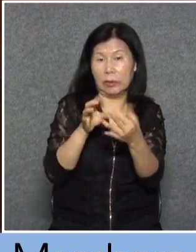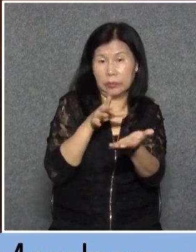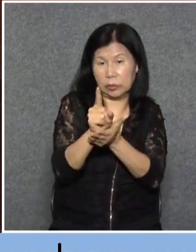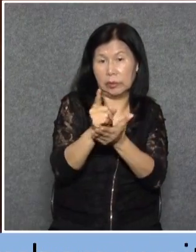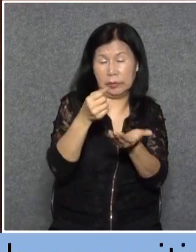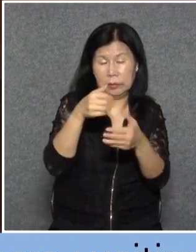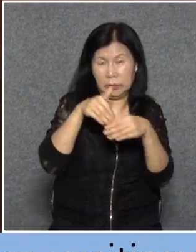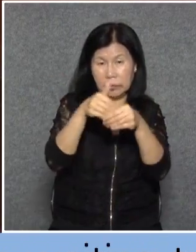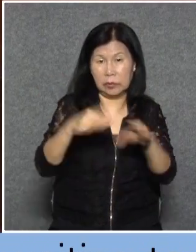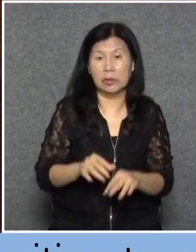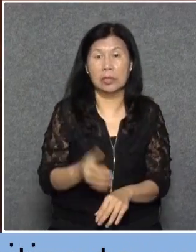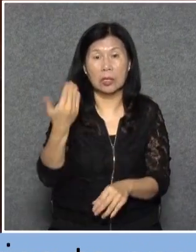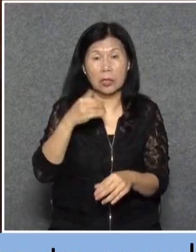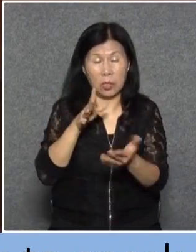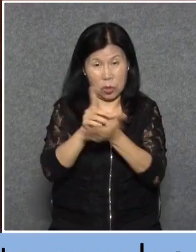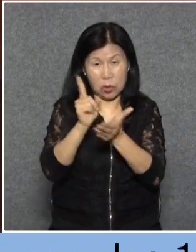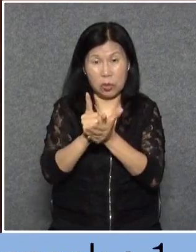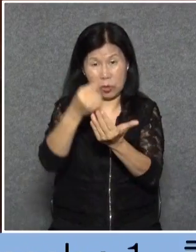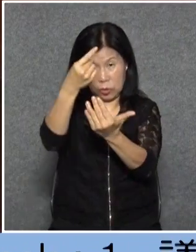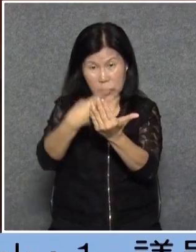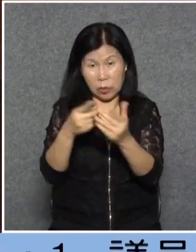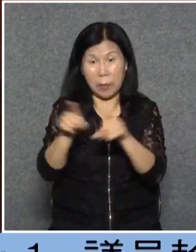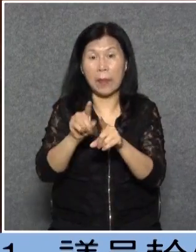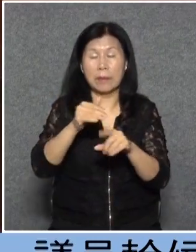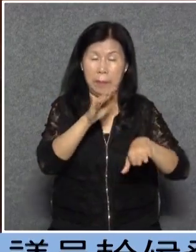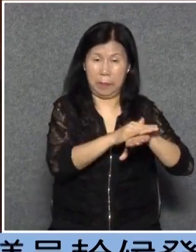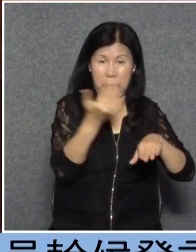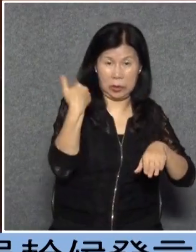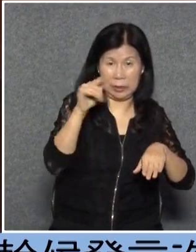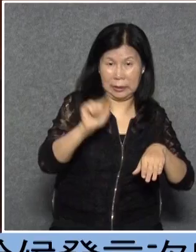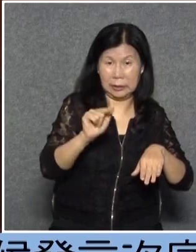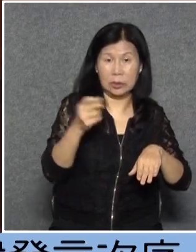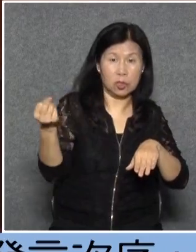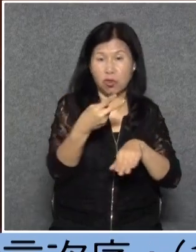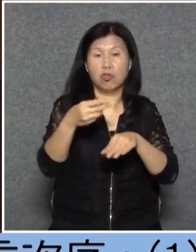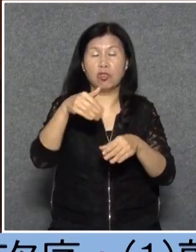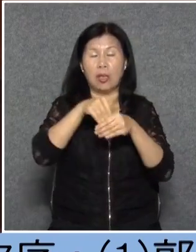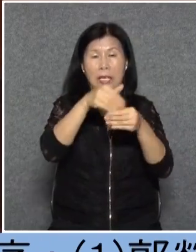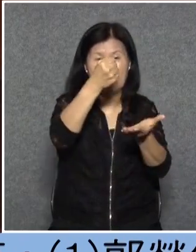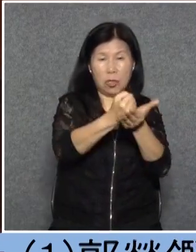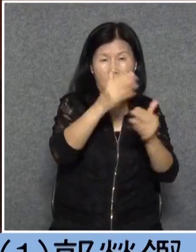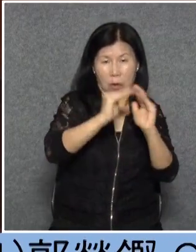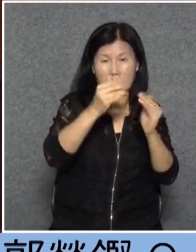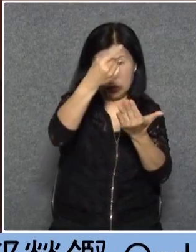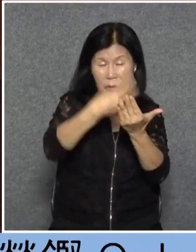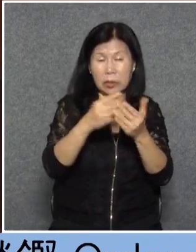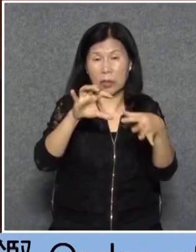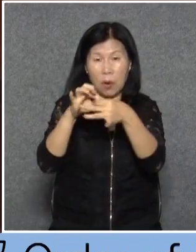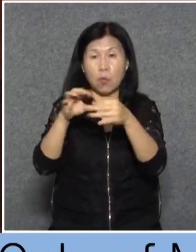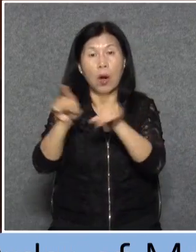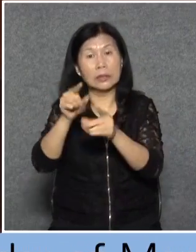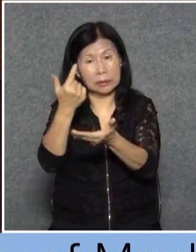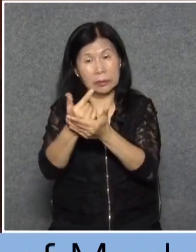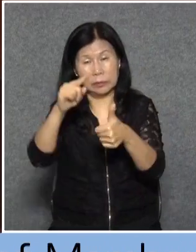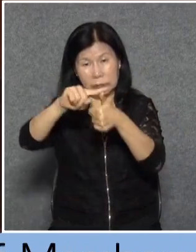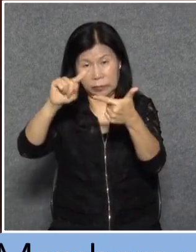在推行這個原授專利制度之後，亦都會保留現行的再註冊的制度。當中關鍵的問題有兩